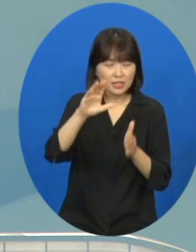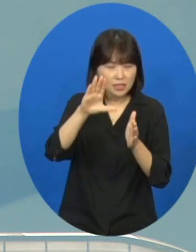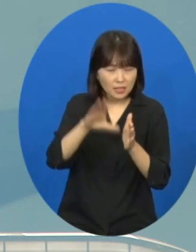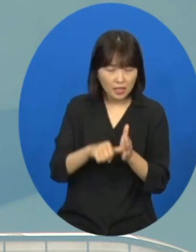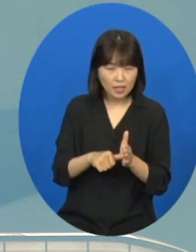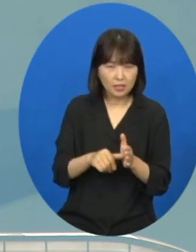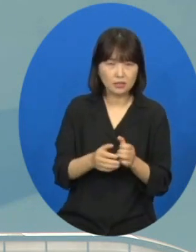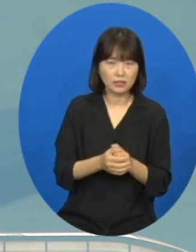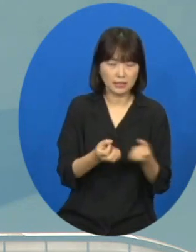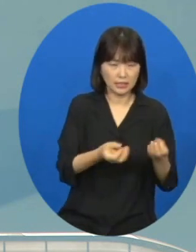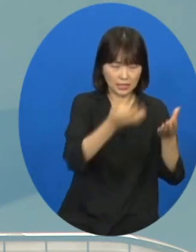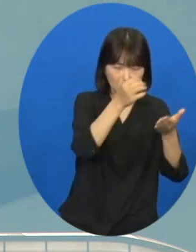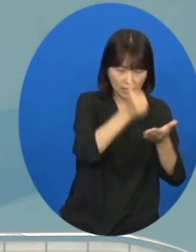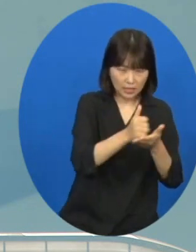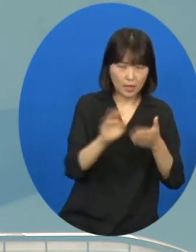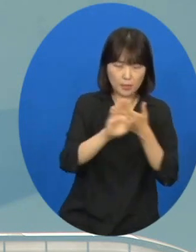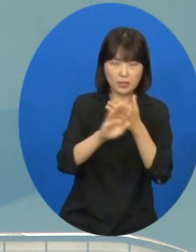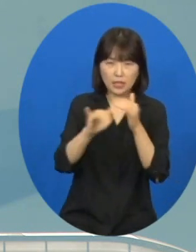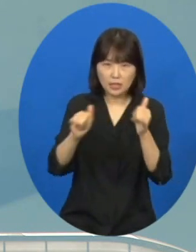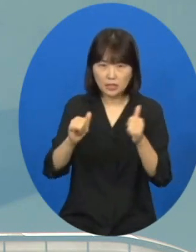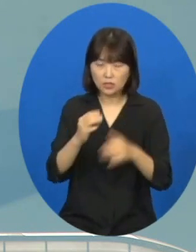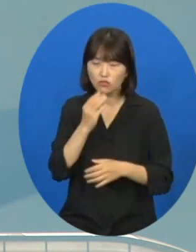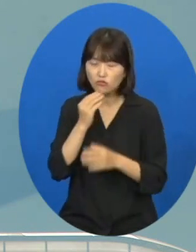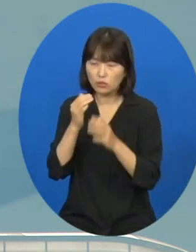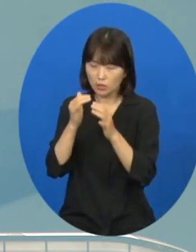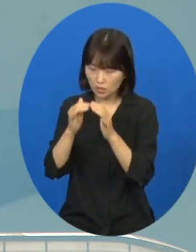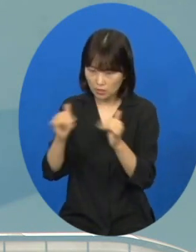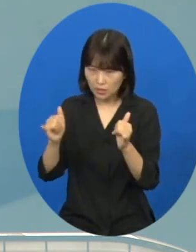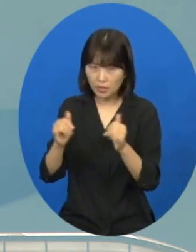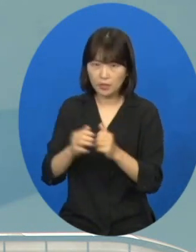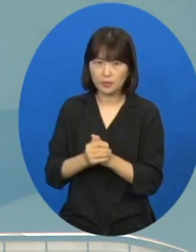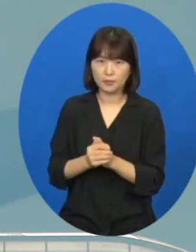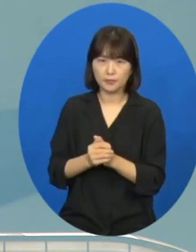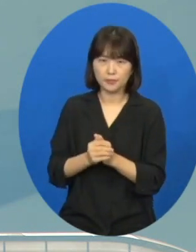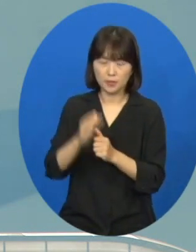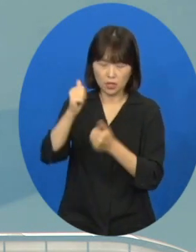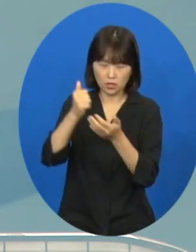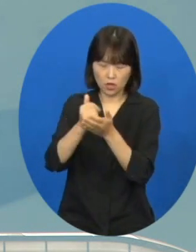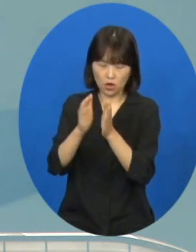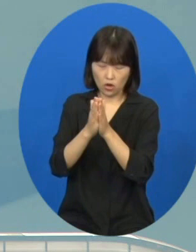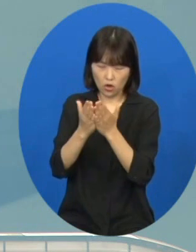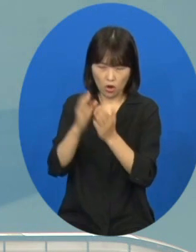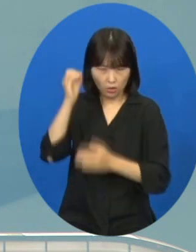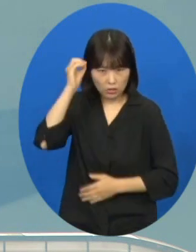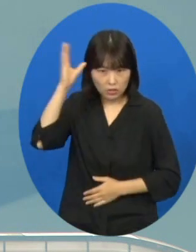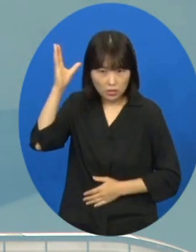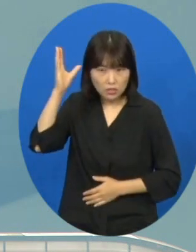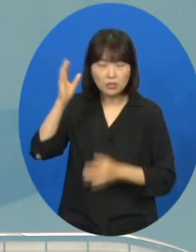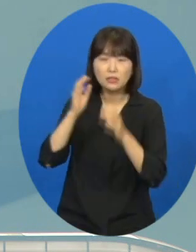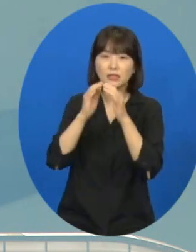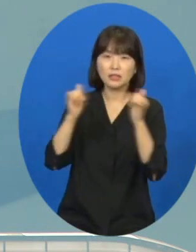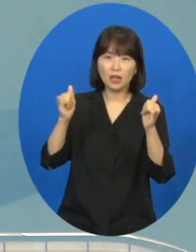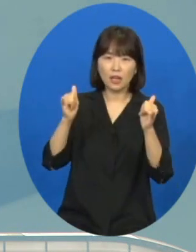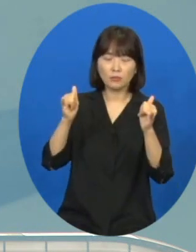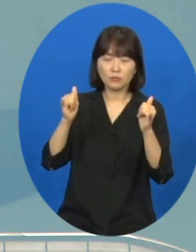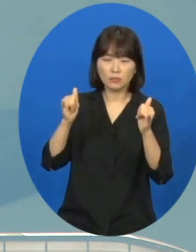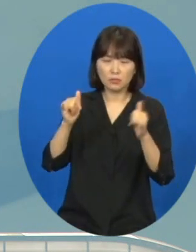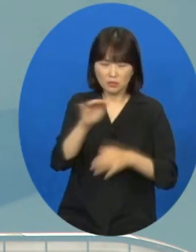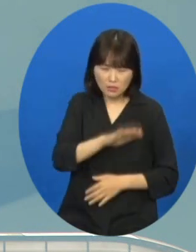바리새인들, 유대교에 아주 깊은 조예가 있고 성경도 많이 알고 그런 사람들은 다